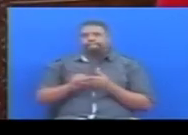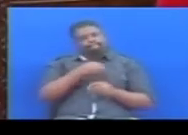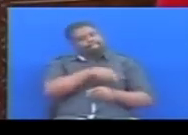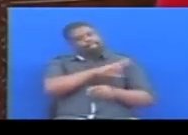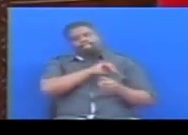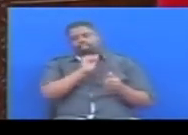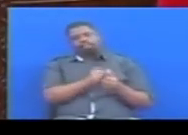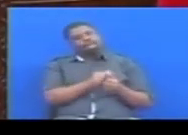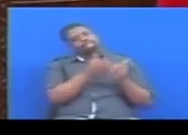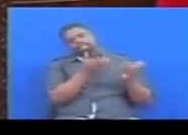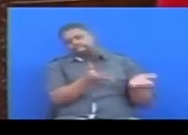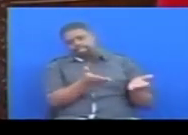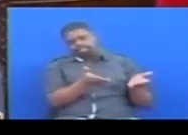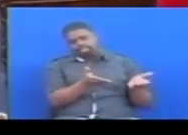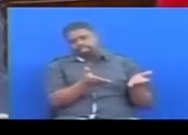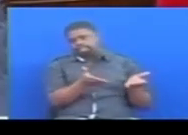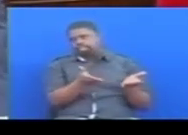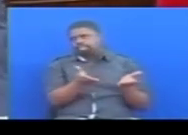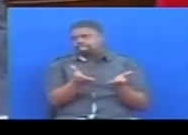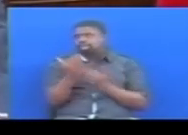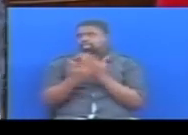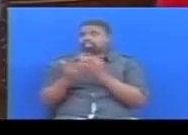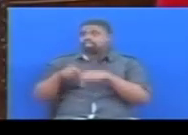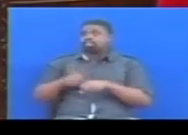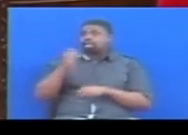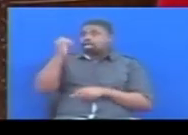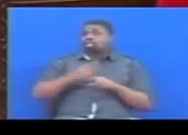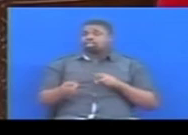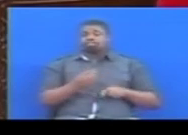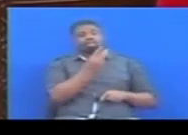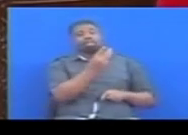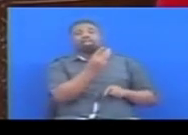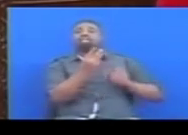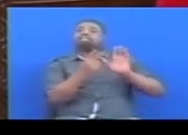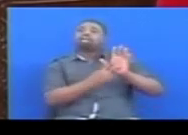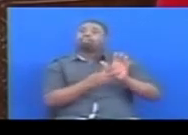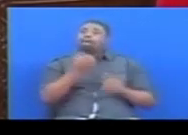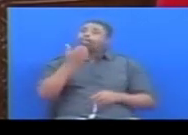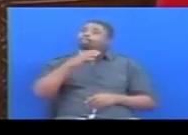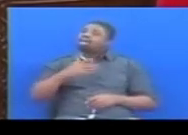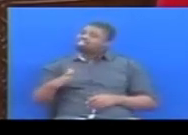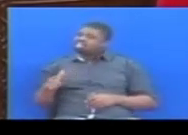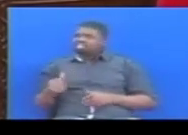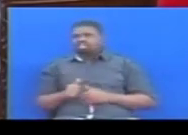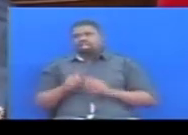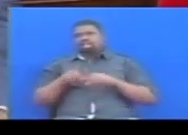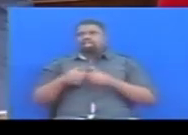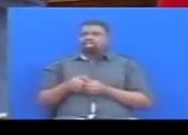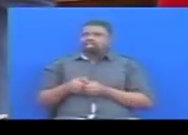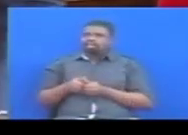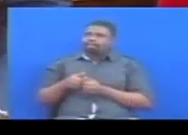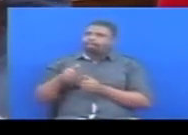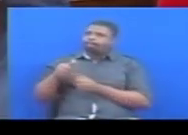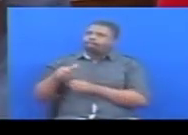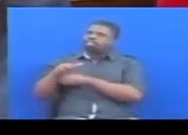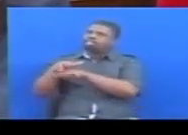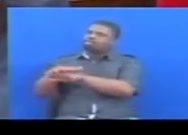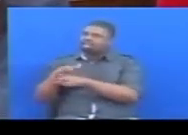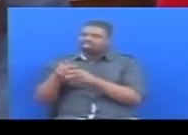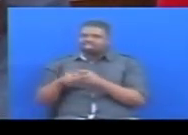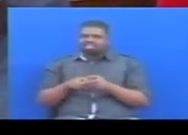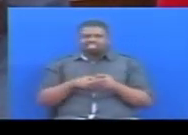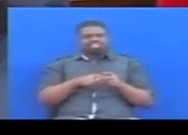tulizo nazo hapa nchini, 37% ni maji, lakini mazao yetu ya uvuvi mengi